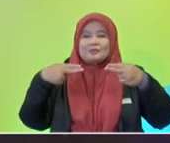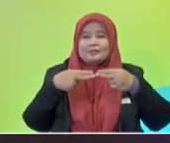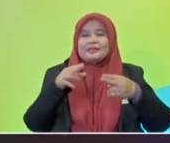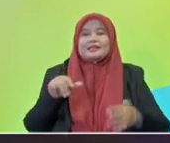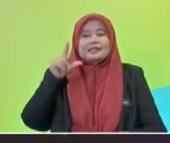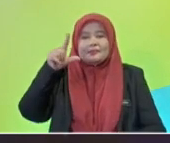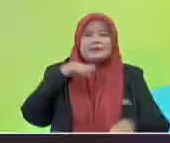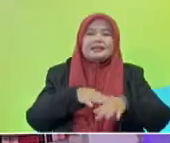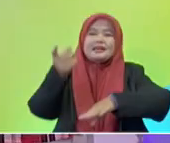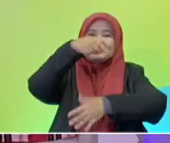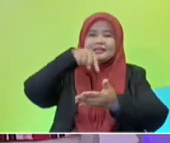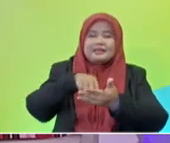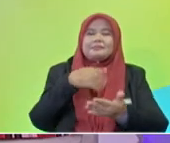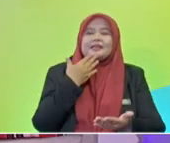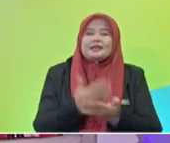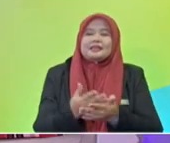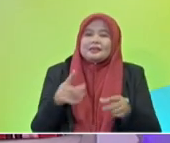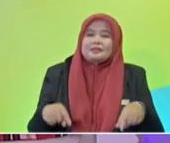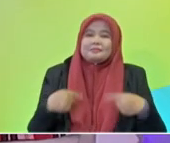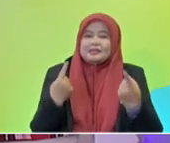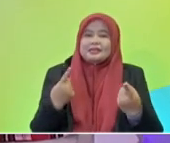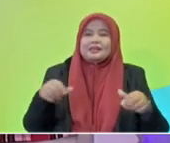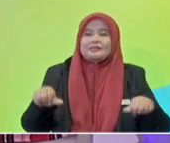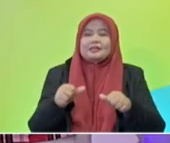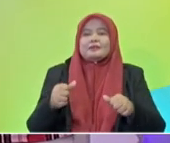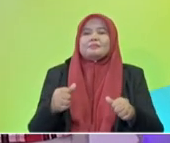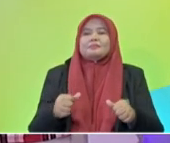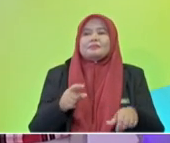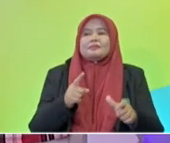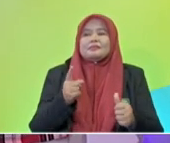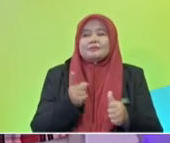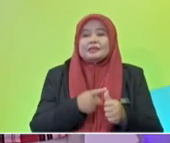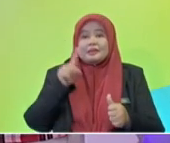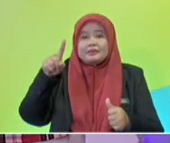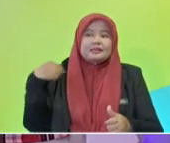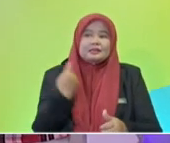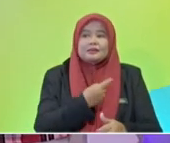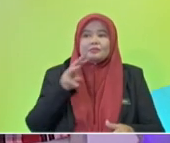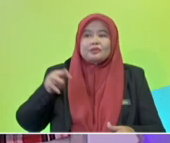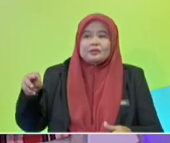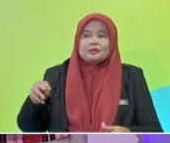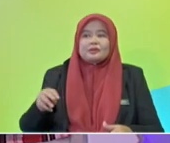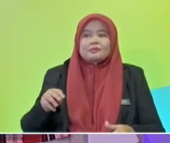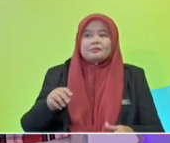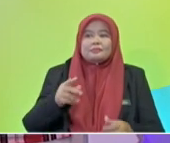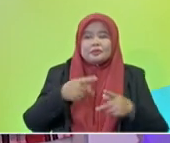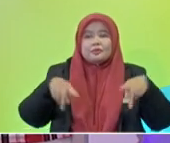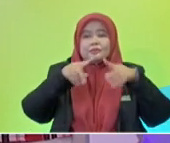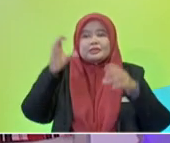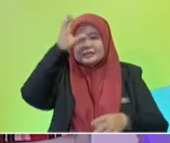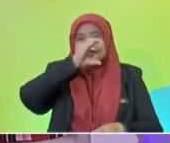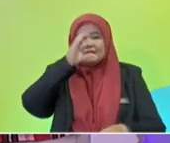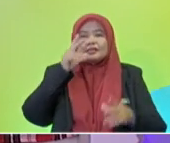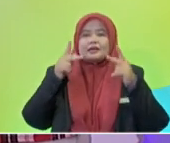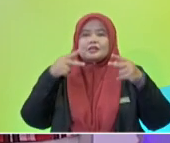pada hari ini Baiklah kita akan pergi kepada aktiviti pertama kita iaitu murid-murid perlu mencari kata